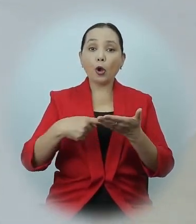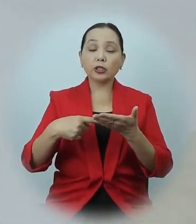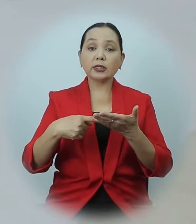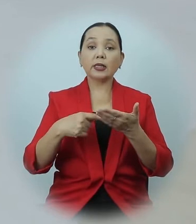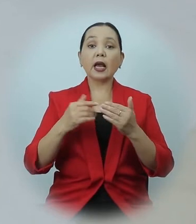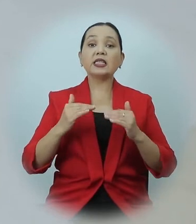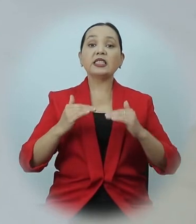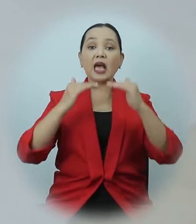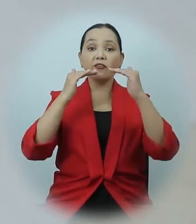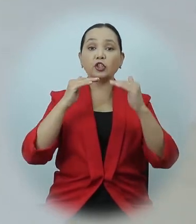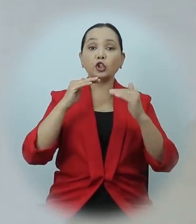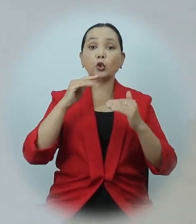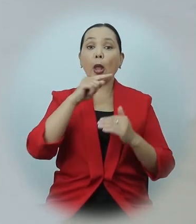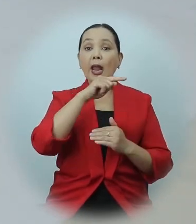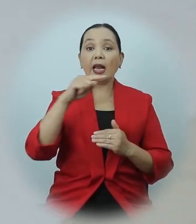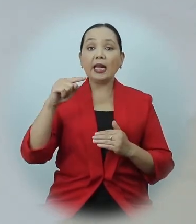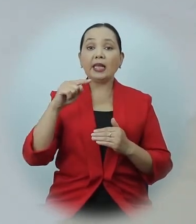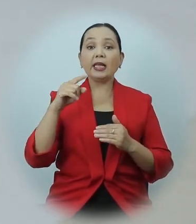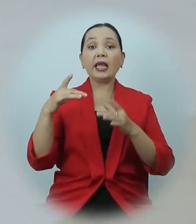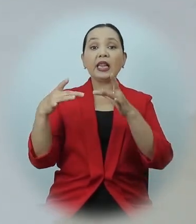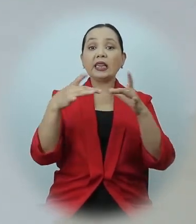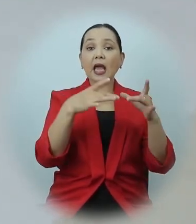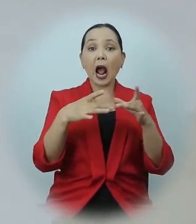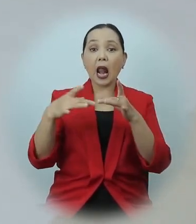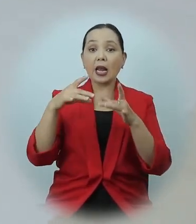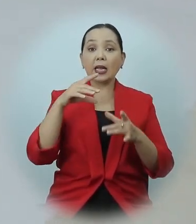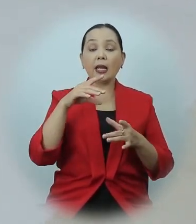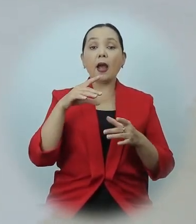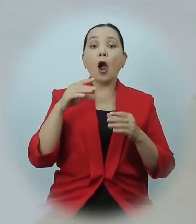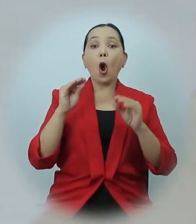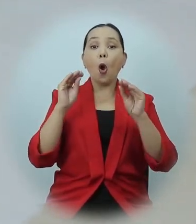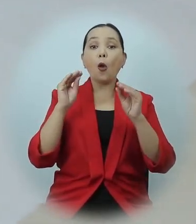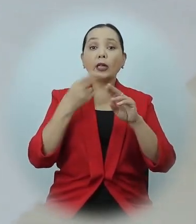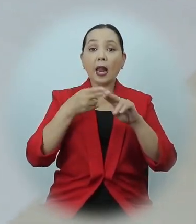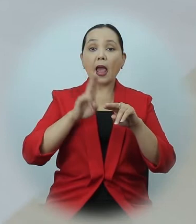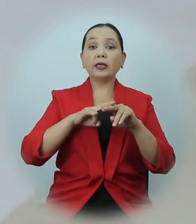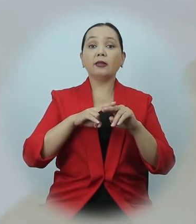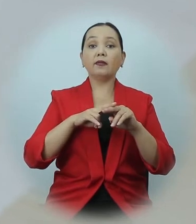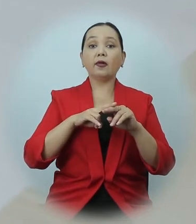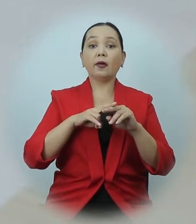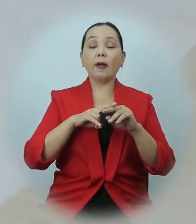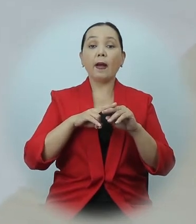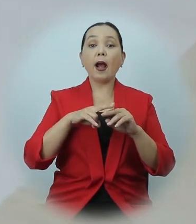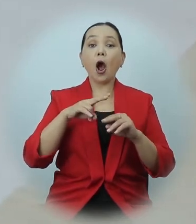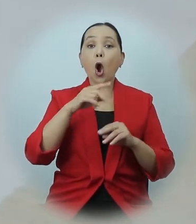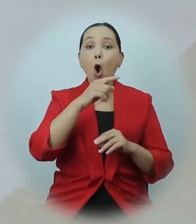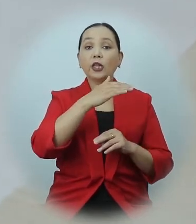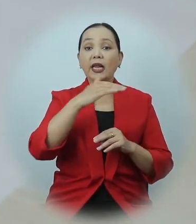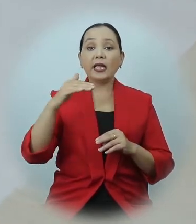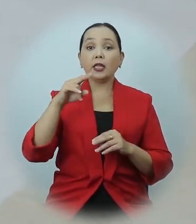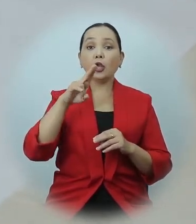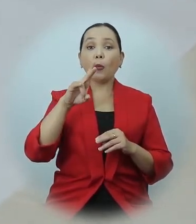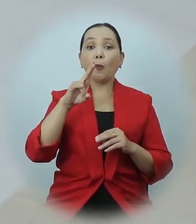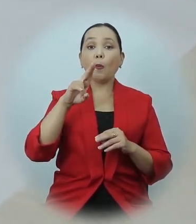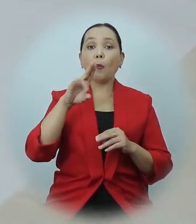обозначить завышенную линию талии. Для этого откладываем от линии проймы